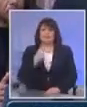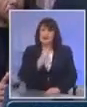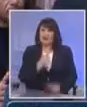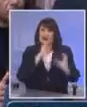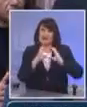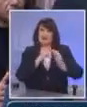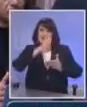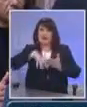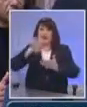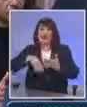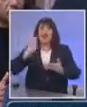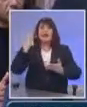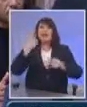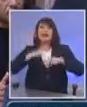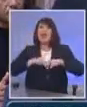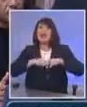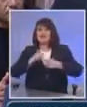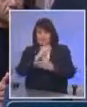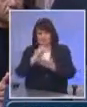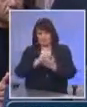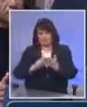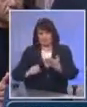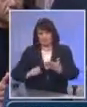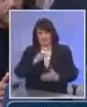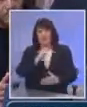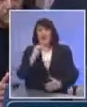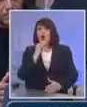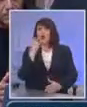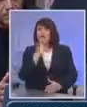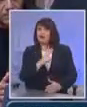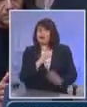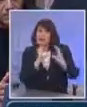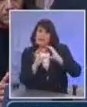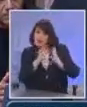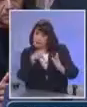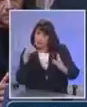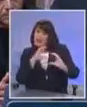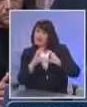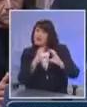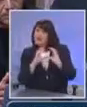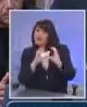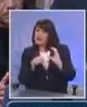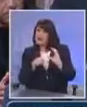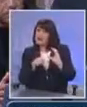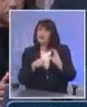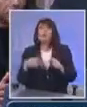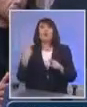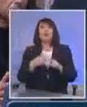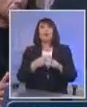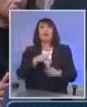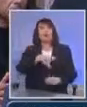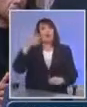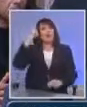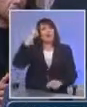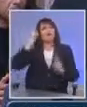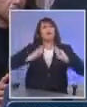με τα κείμενα των αρχαίων Ελλήνων, συγγραφέων στην ίδια γλώσσα τους, τη γλώσσα τους, αποτελεί εξαίσια πνευματική